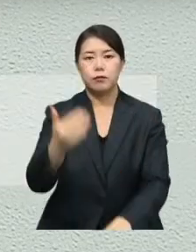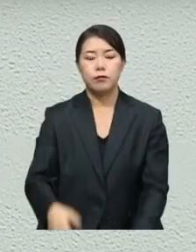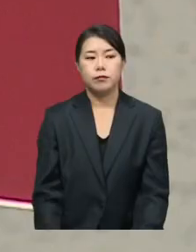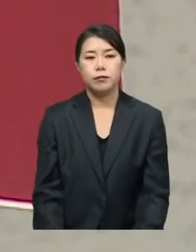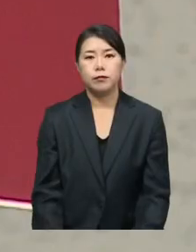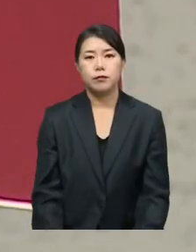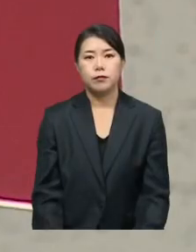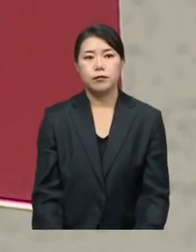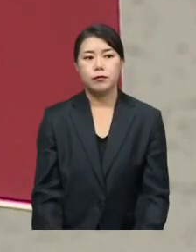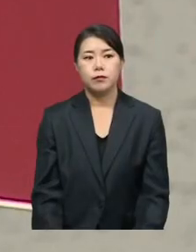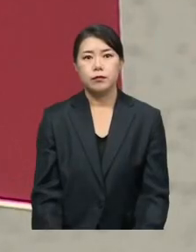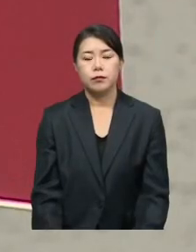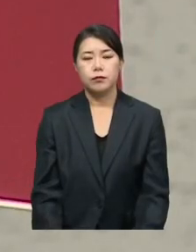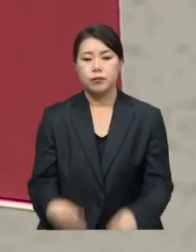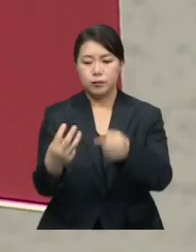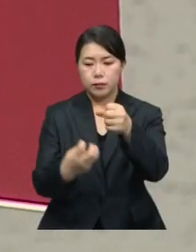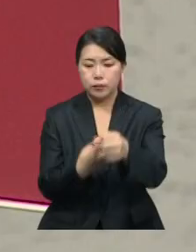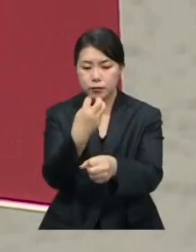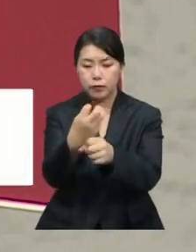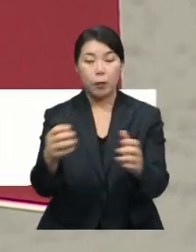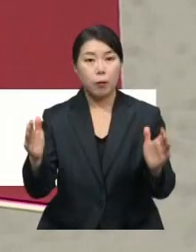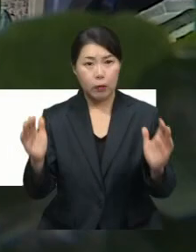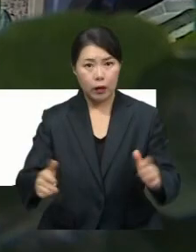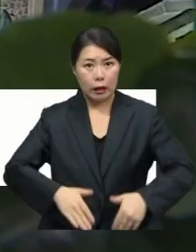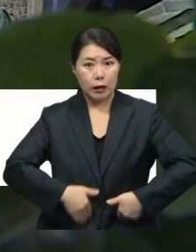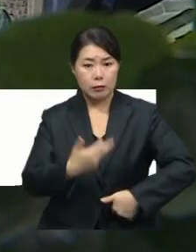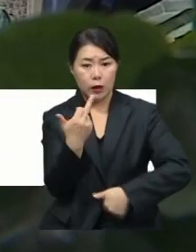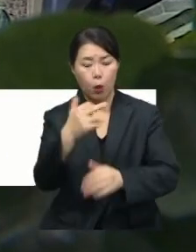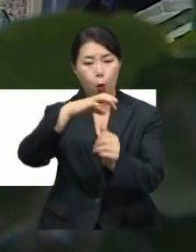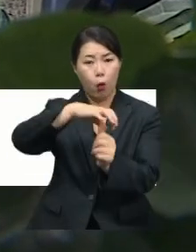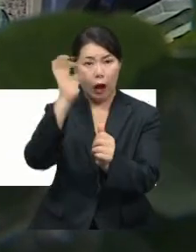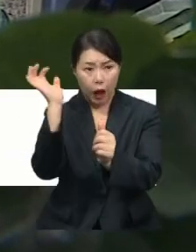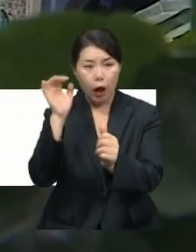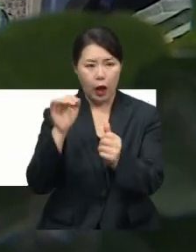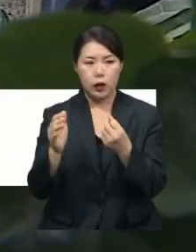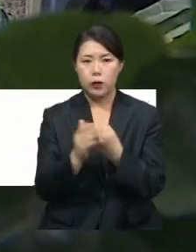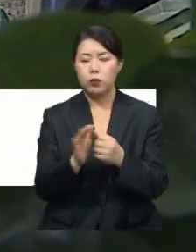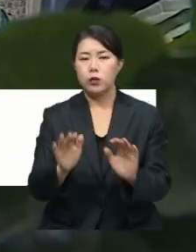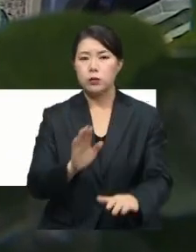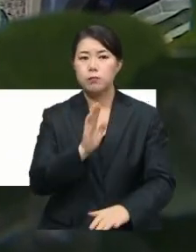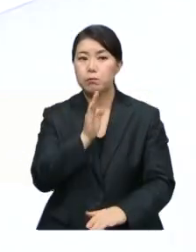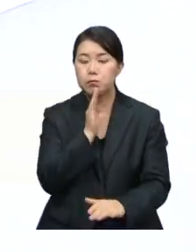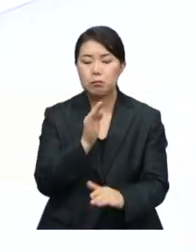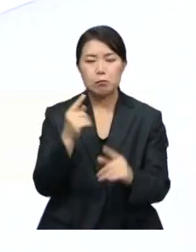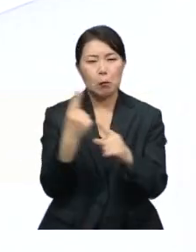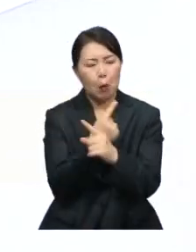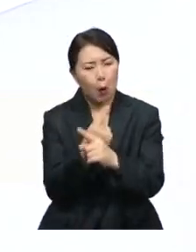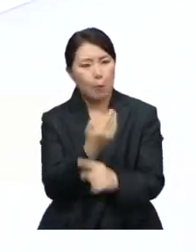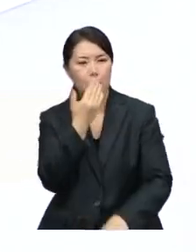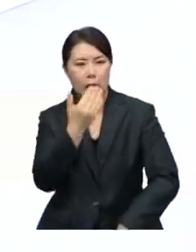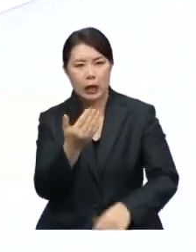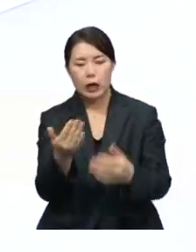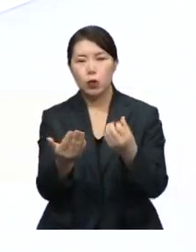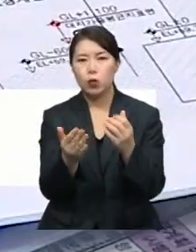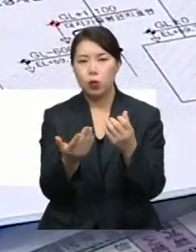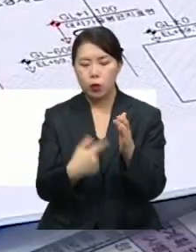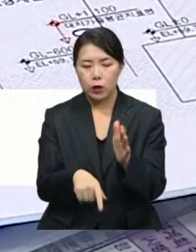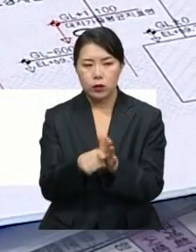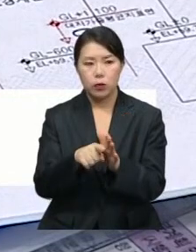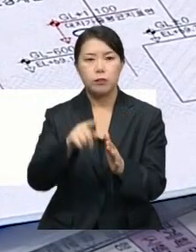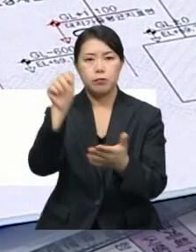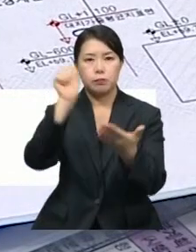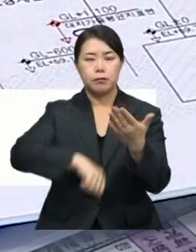되겠습니다. 30년 만에 남산 고도 제한이 완화되면서 실질적 변화를 체감하기 위해 신속 처리했다는 게